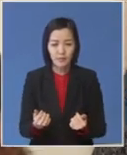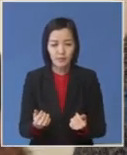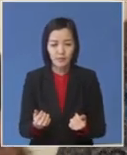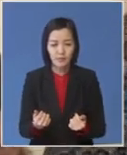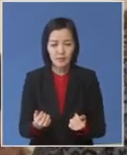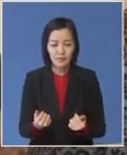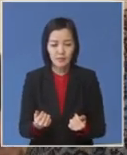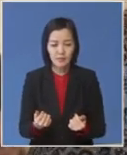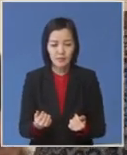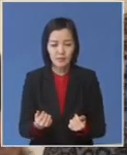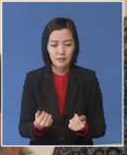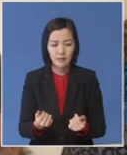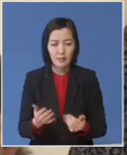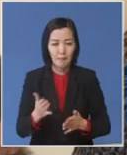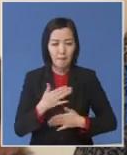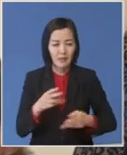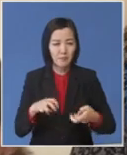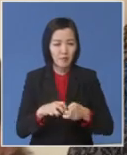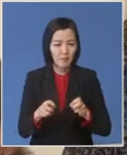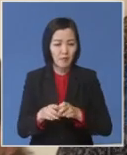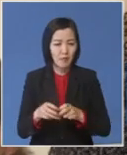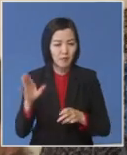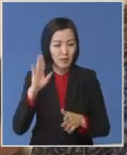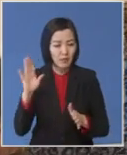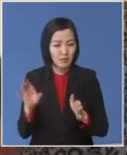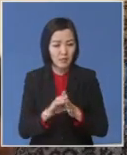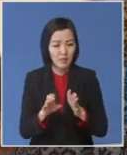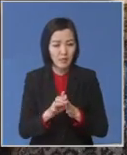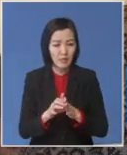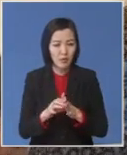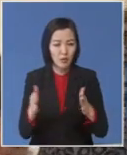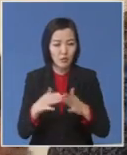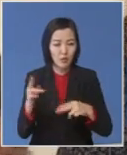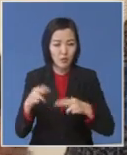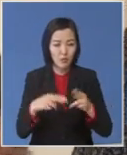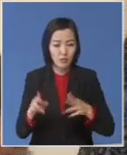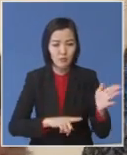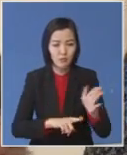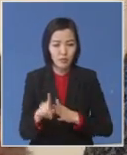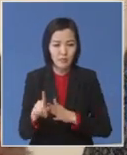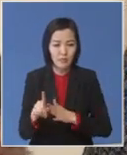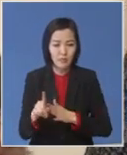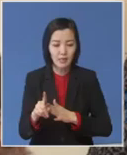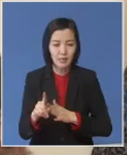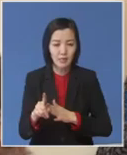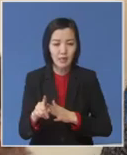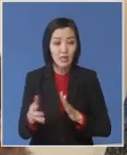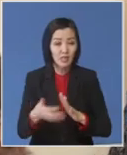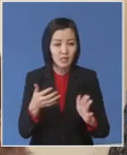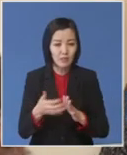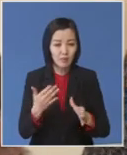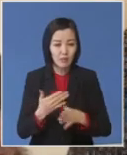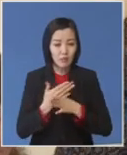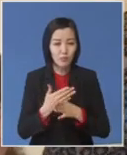наш свой Нұротан. Менің проблемамды тыңдады. Үй құрылысын бастаңыз. Келіп көріп, не жетіспейді көмектесеміз. Мүмкін